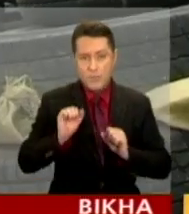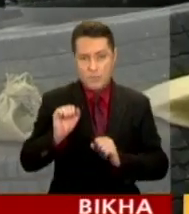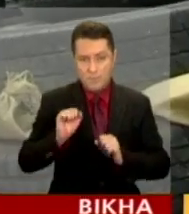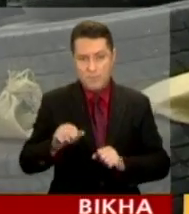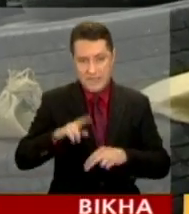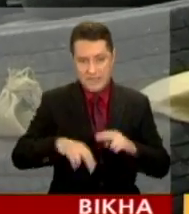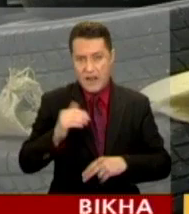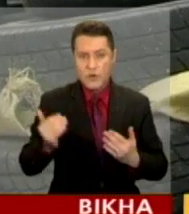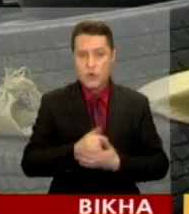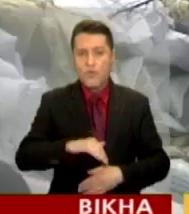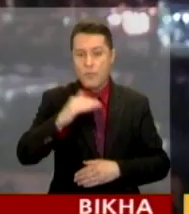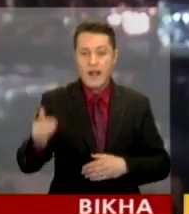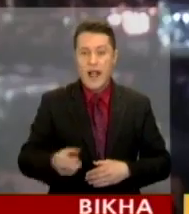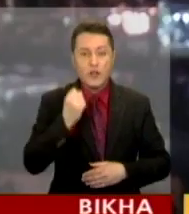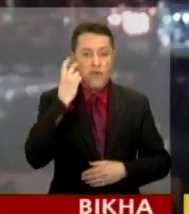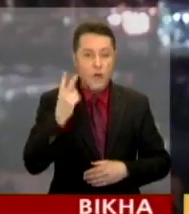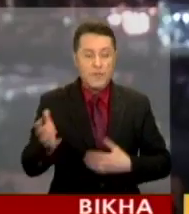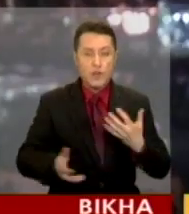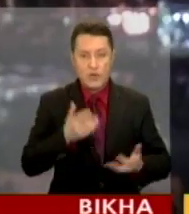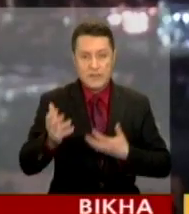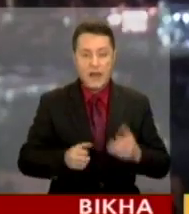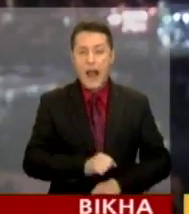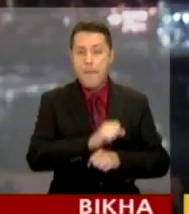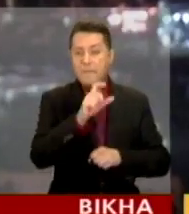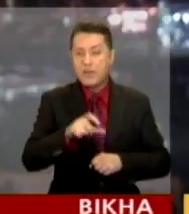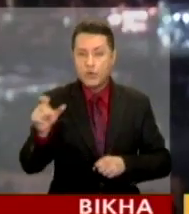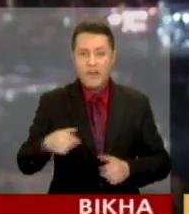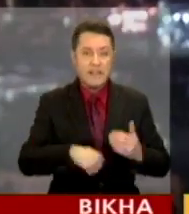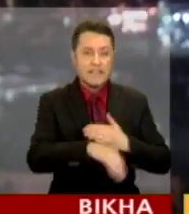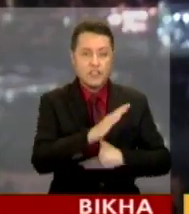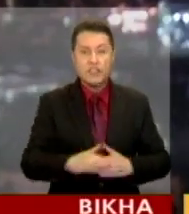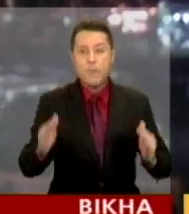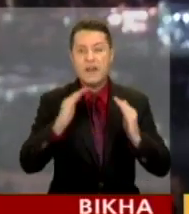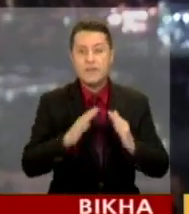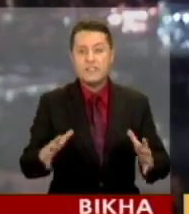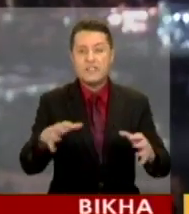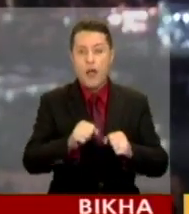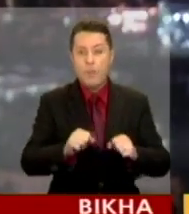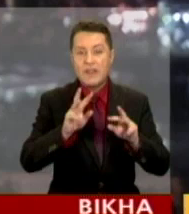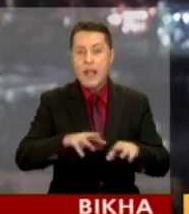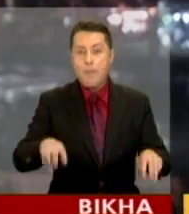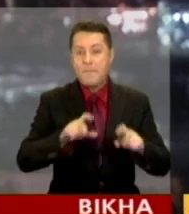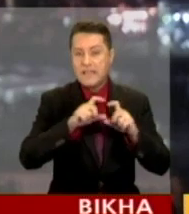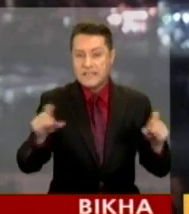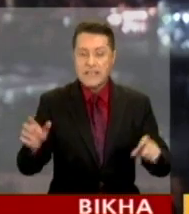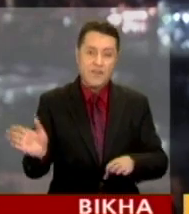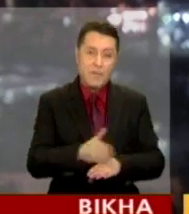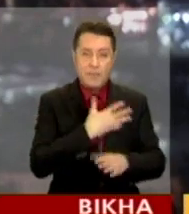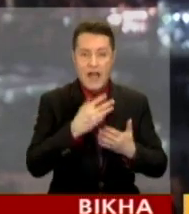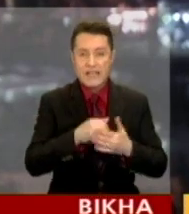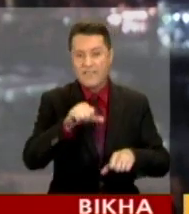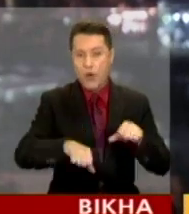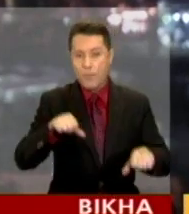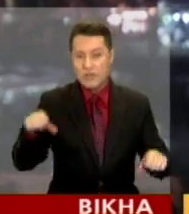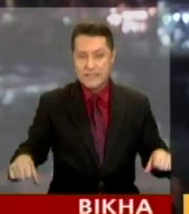а в обід вже її розібрали. Мітингувальники повністю залишили приміщення захоплених міністерств та навіть прибрали свої пости з